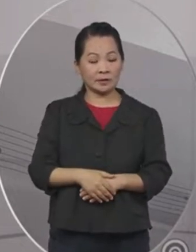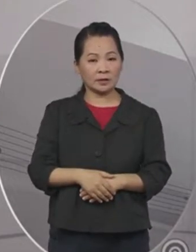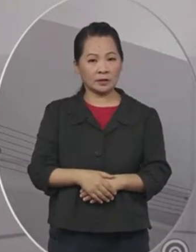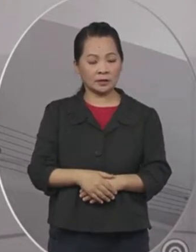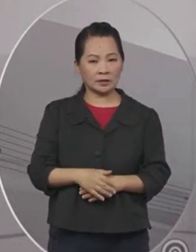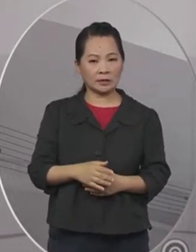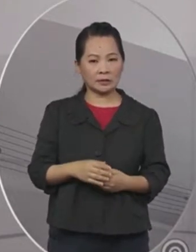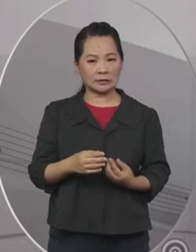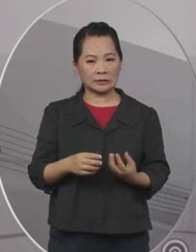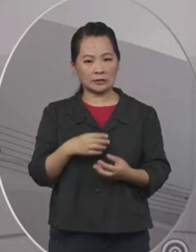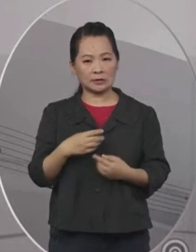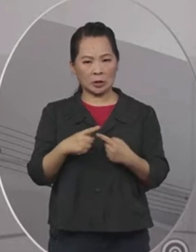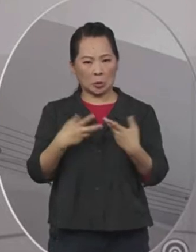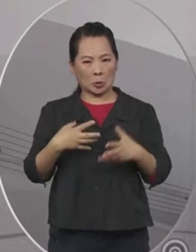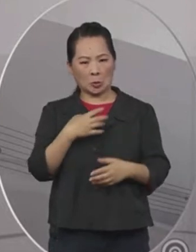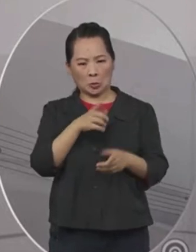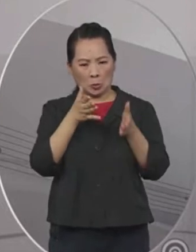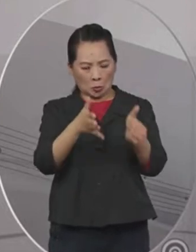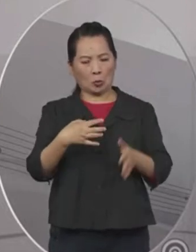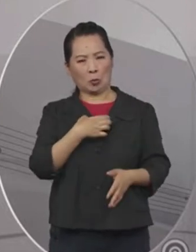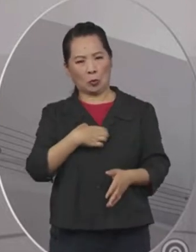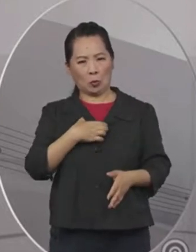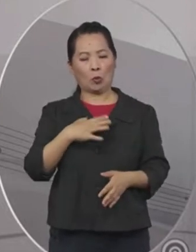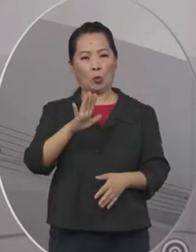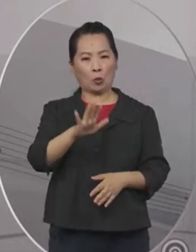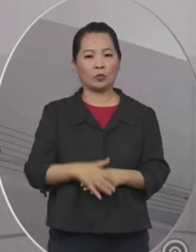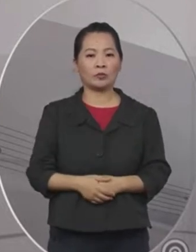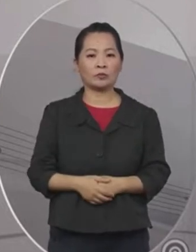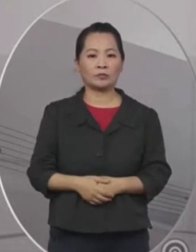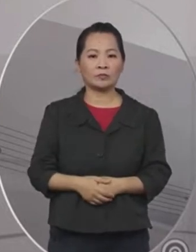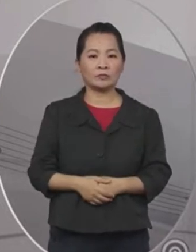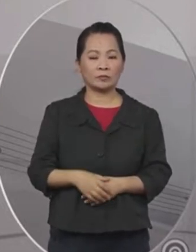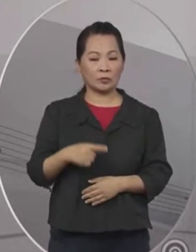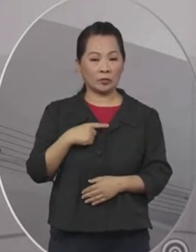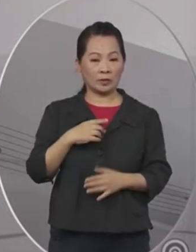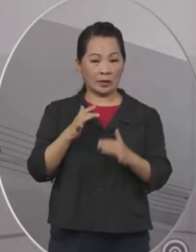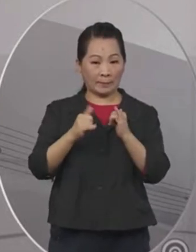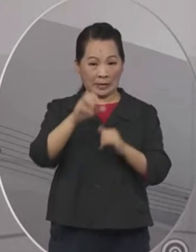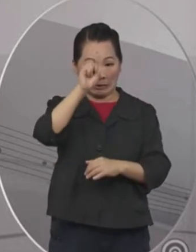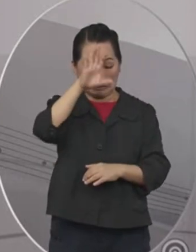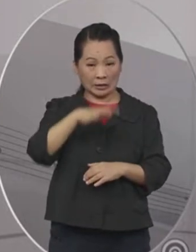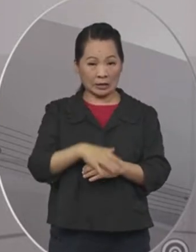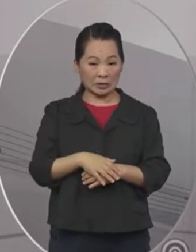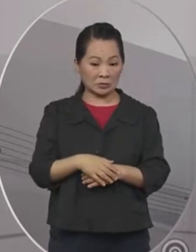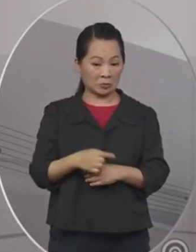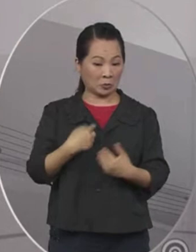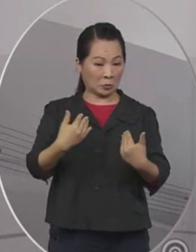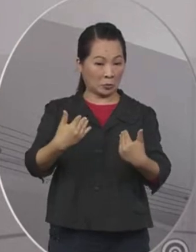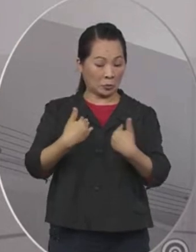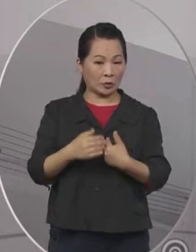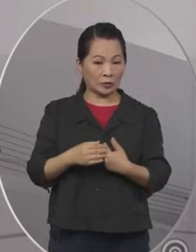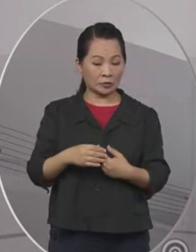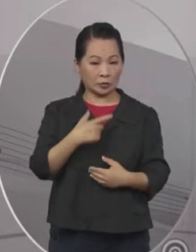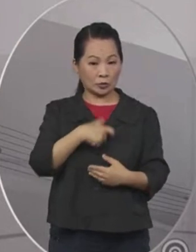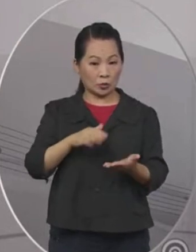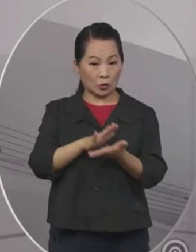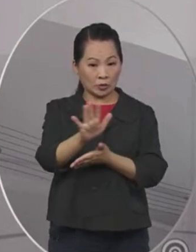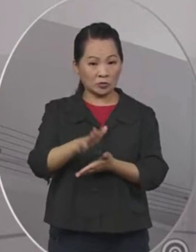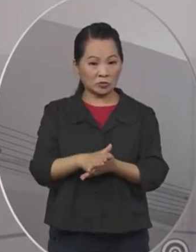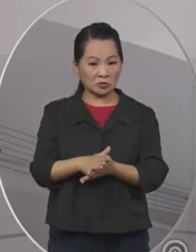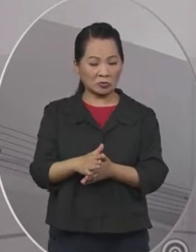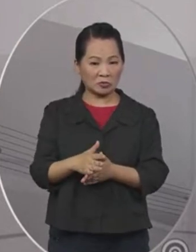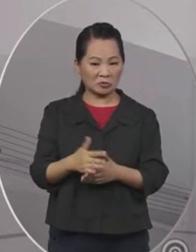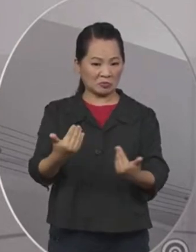坏、仇恨值飙升的主因之一，因此我也被民进党列入了选后追杀战犯名单